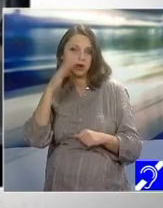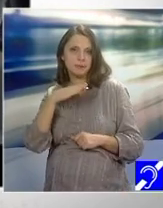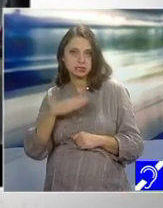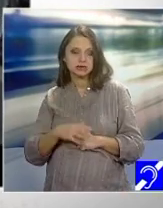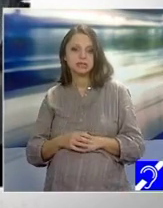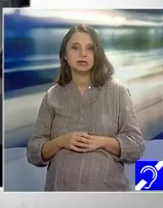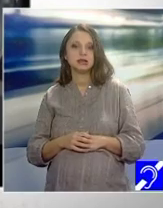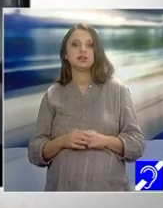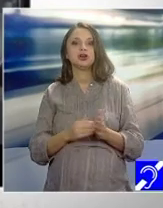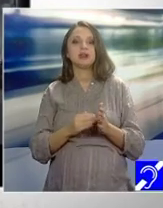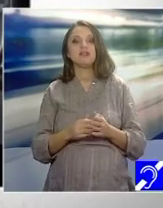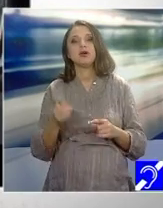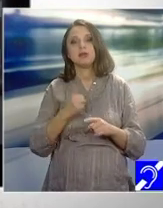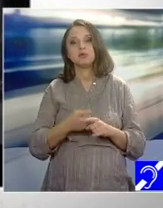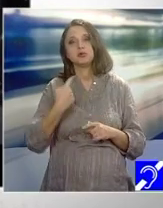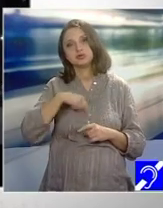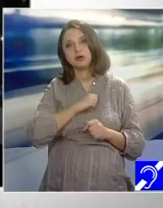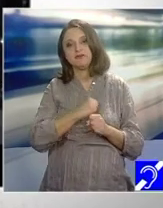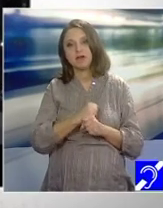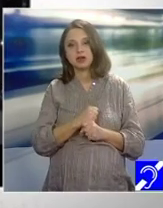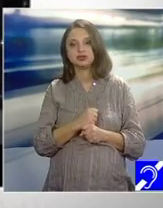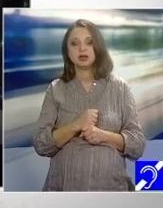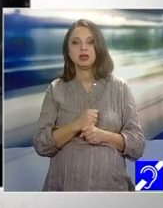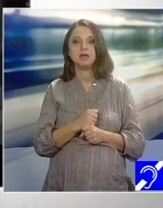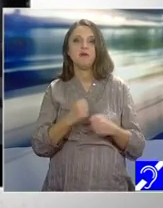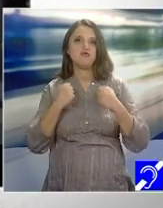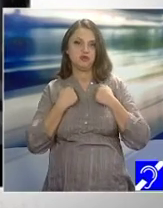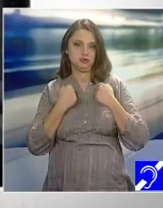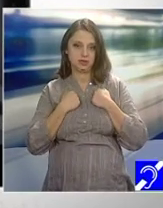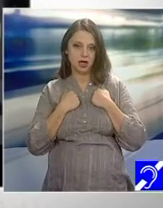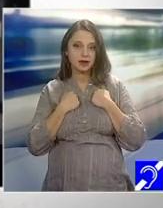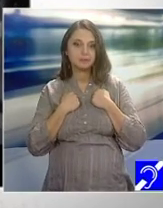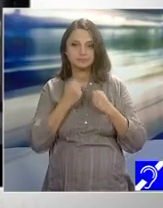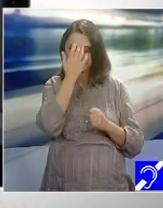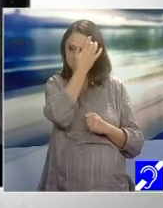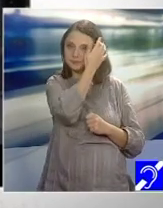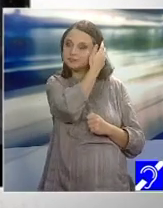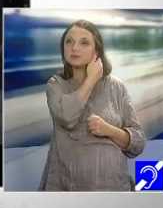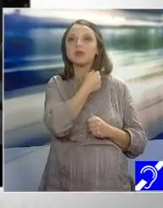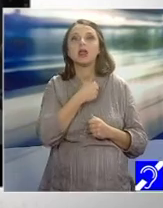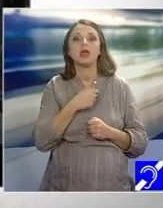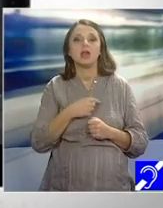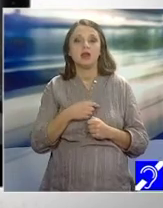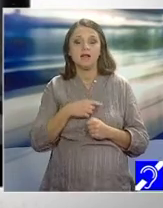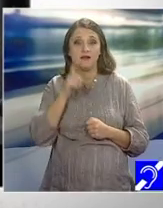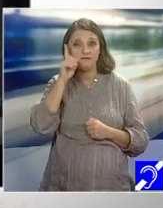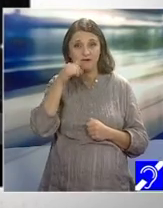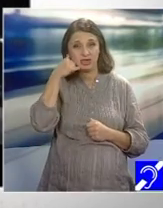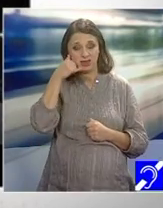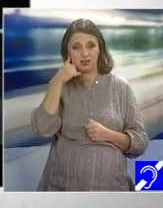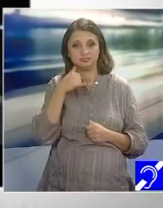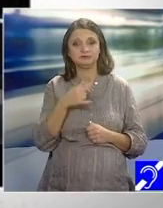nevoie extra o să suplimentăm noi din cadrul organizației în regim de voluntariat. Dispeceratul va fi în